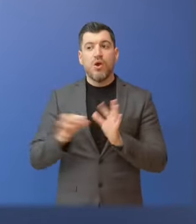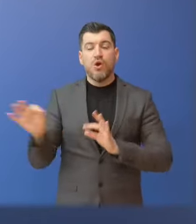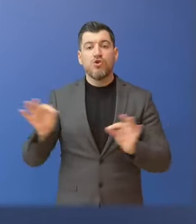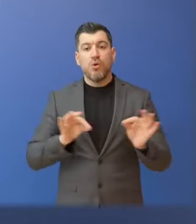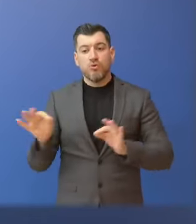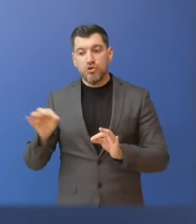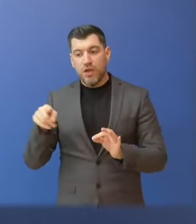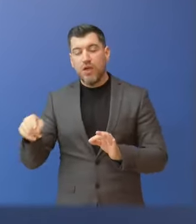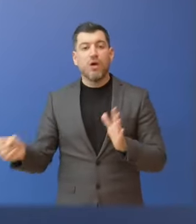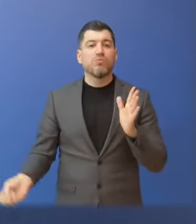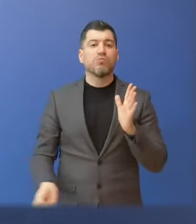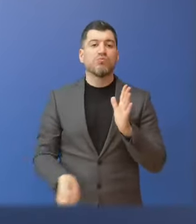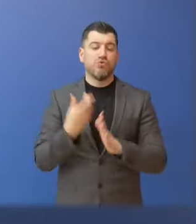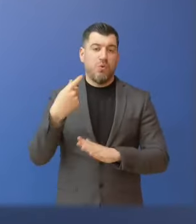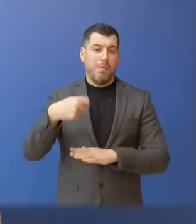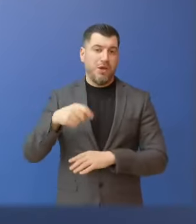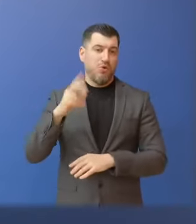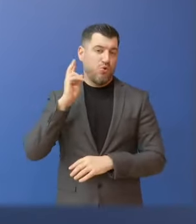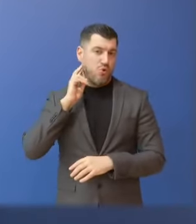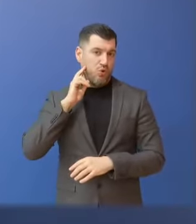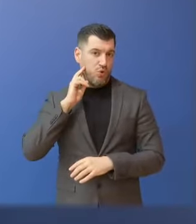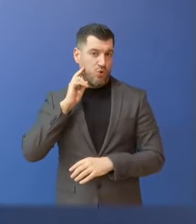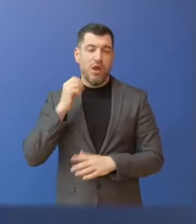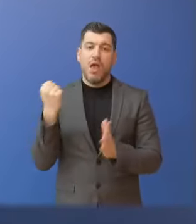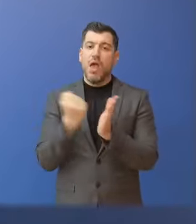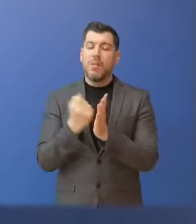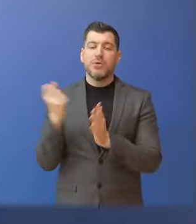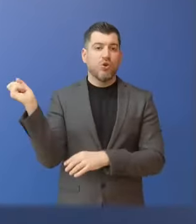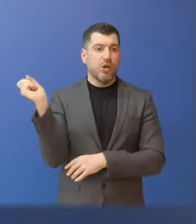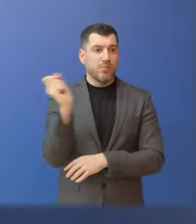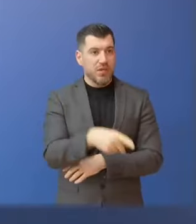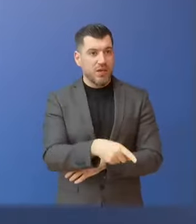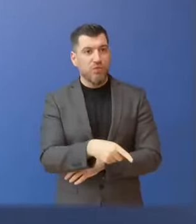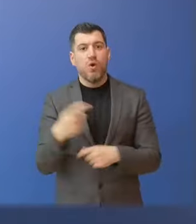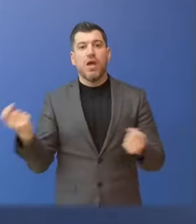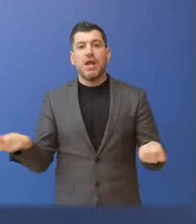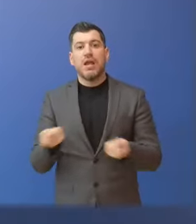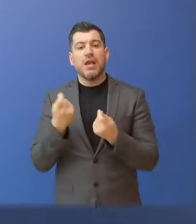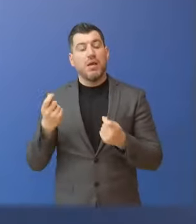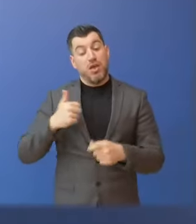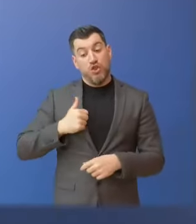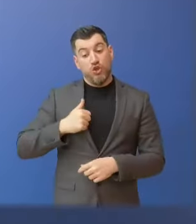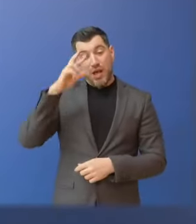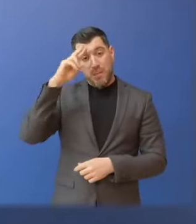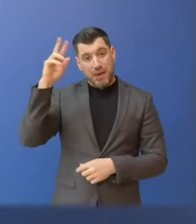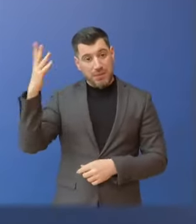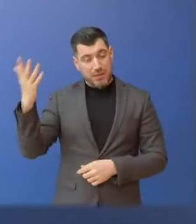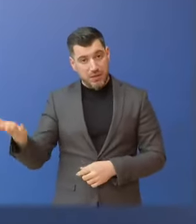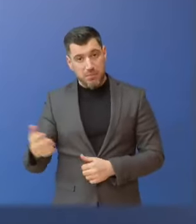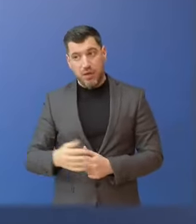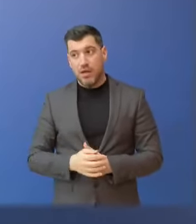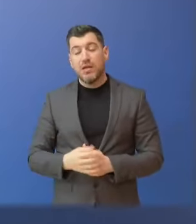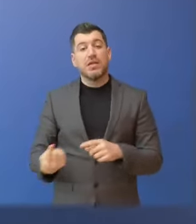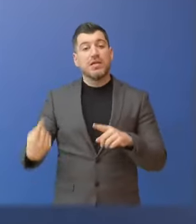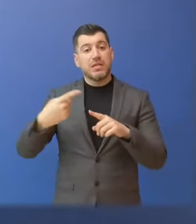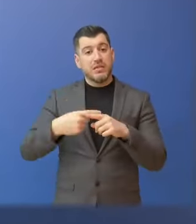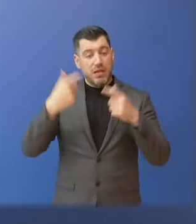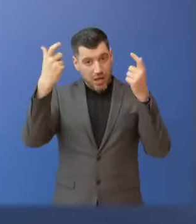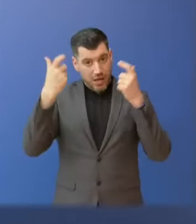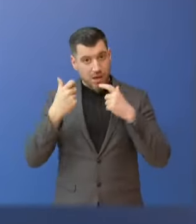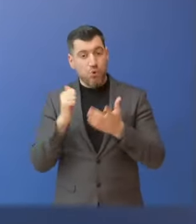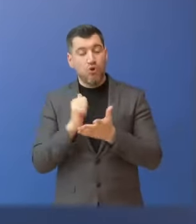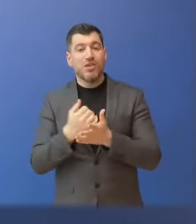ποινικών κωδικών κωδικών της επιστολικής ψήφου της λειτουργίας μη κρατικών πανεπιστημίων και βέβαια του γάμου των ομόφυλων